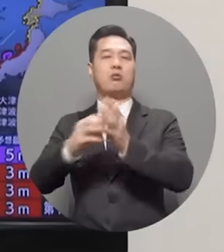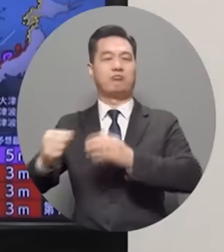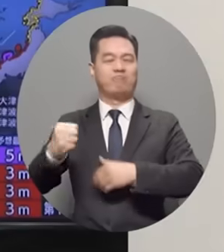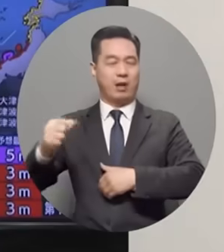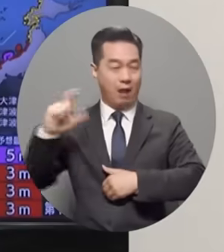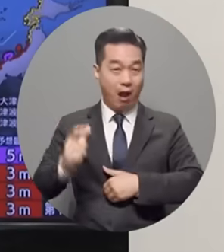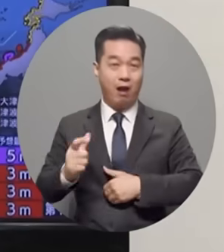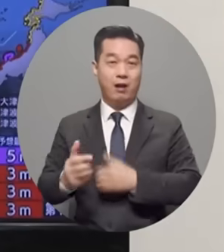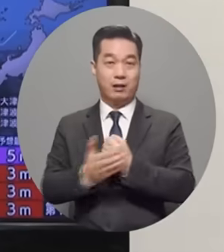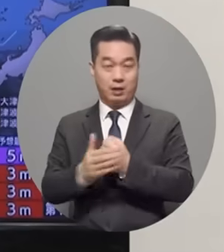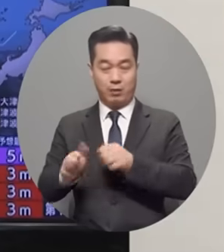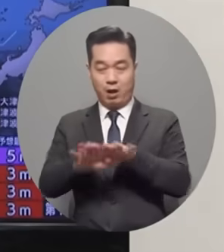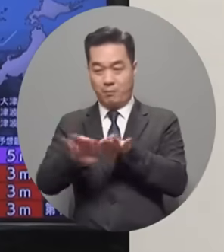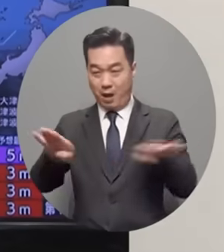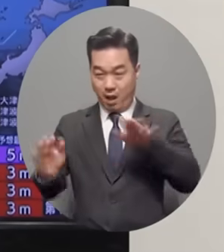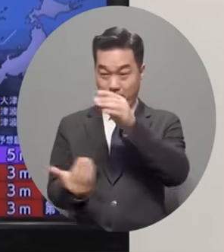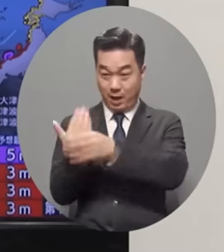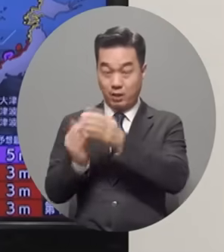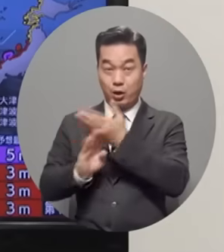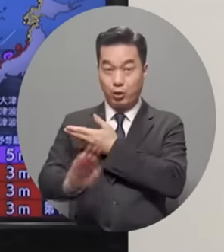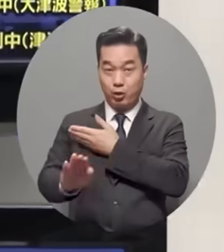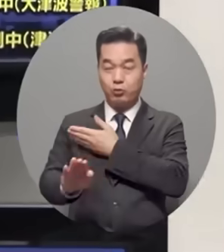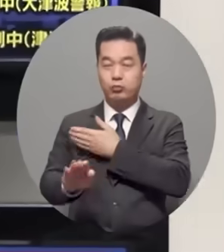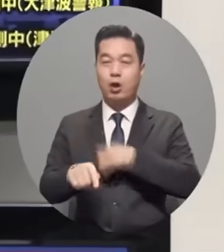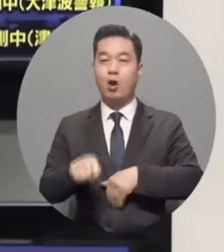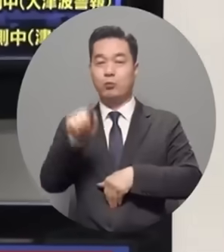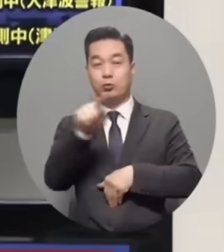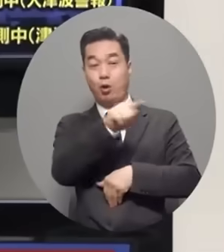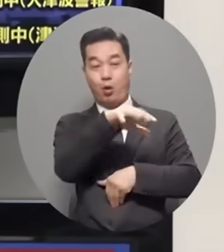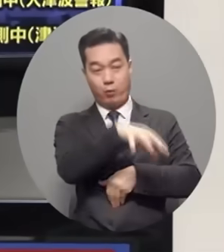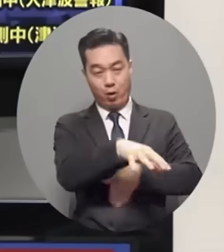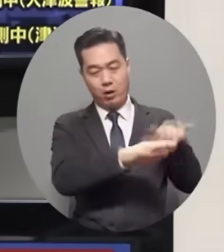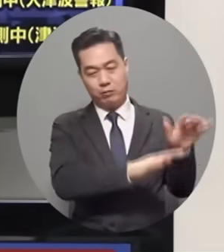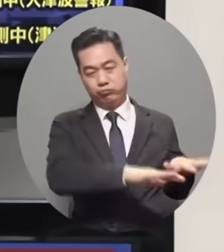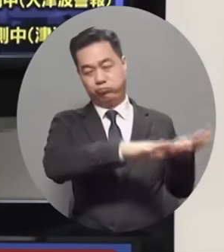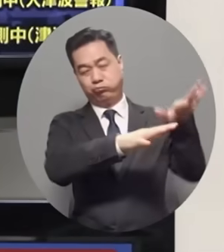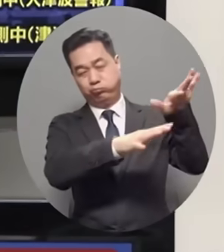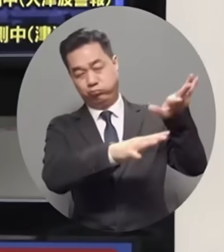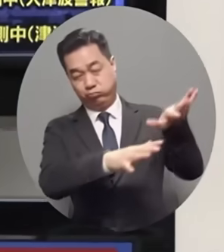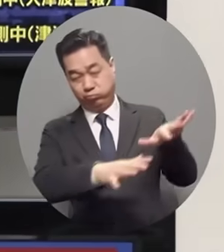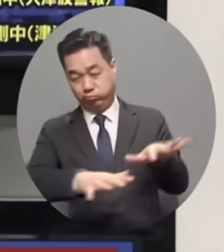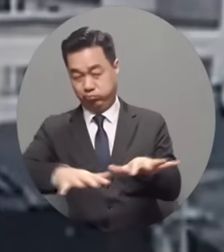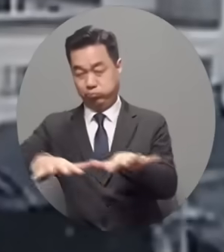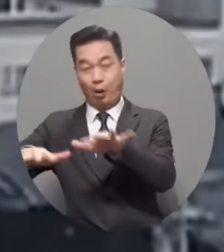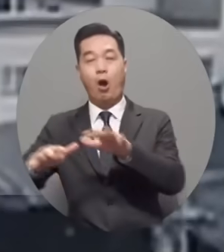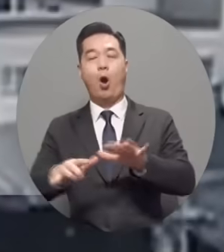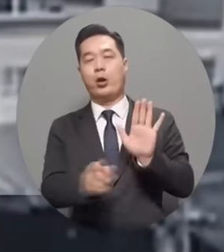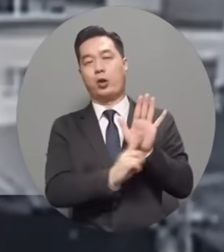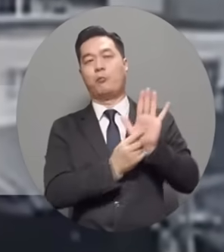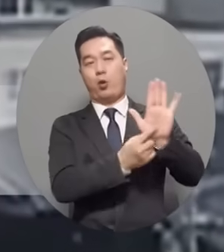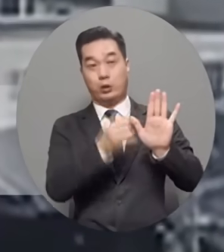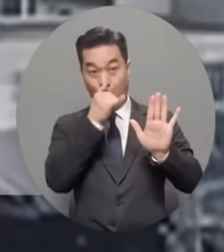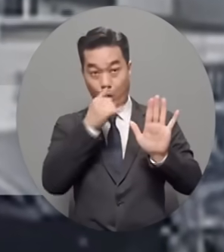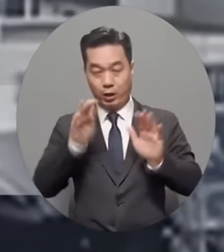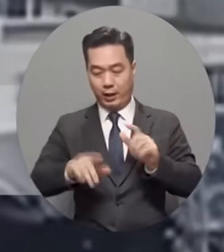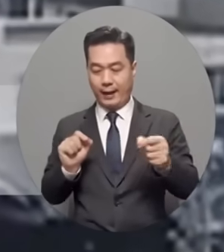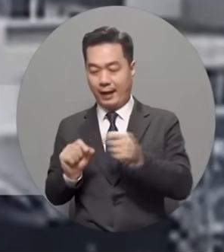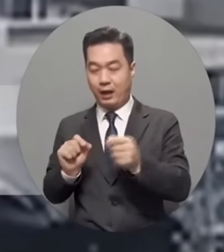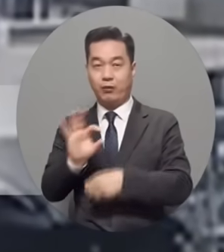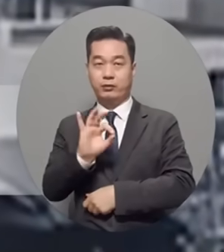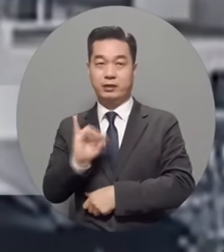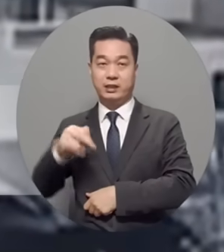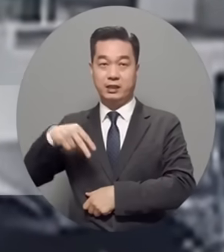지진 발생 직후 일본 북서부 해안 전역에는 쓰나미 경보가 발령됐습니다. 하지만 진앙지에서 가까운